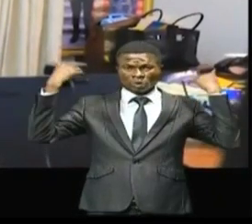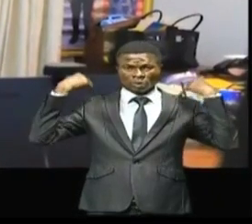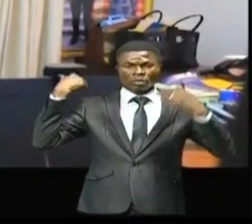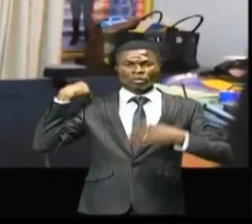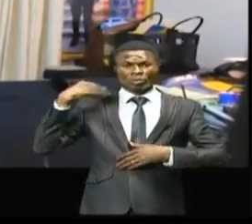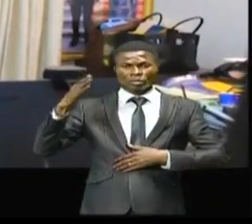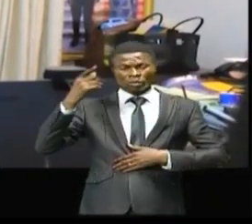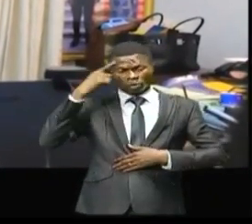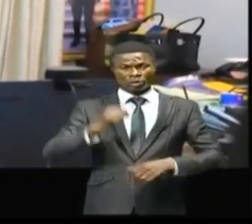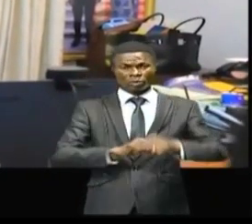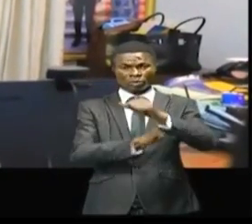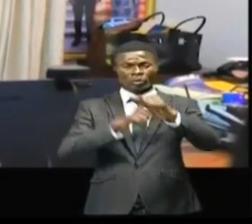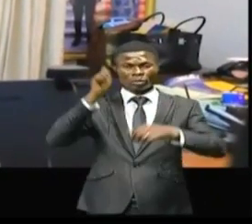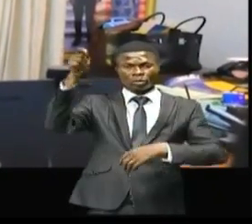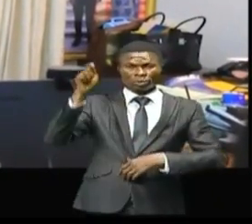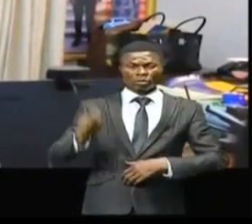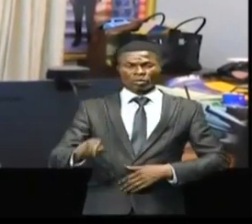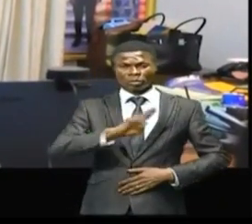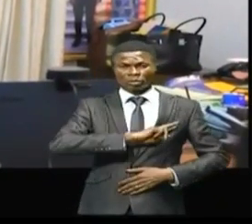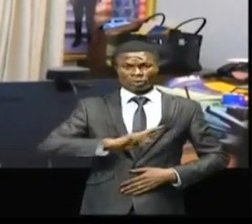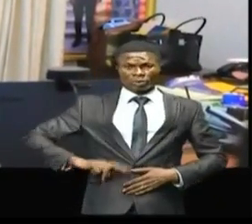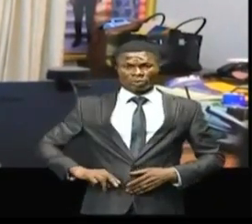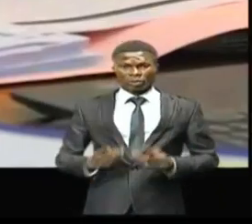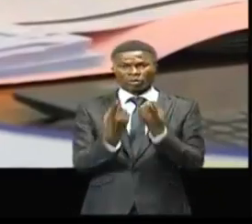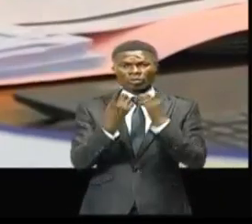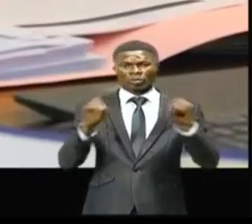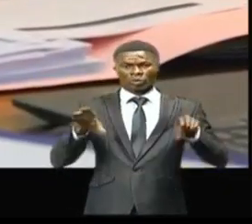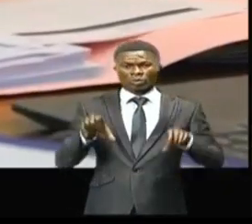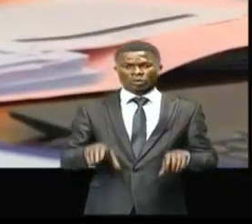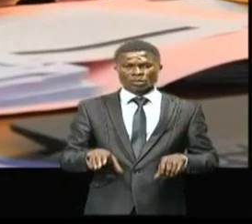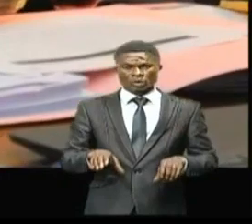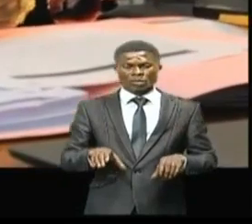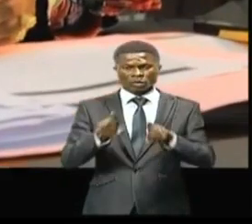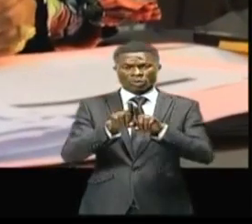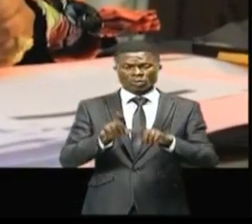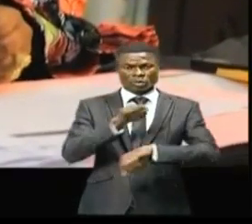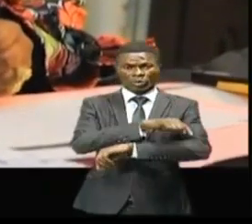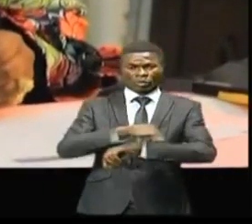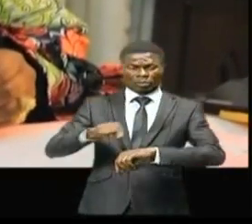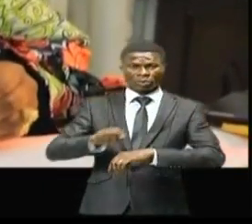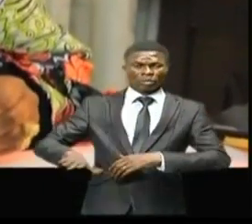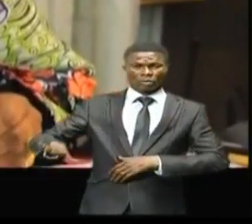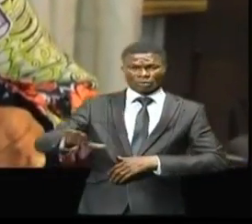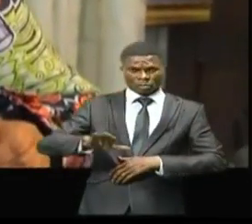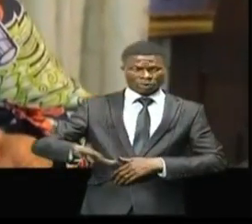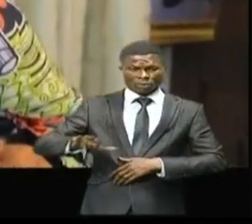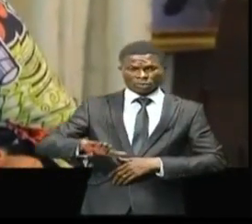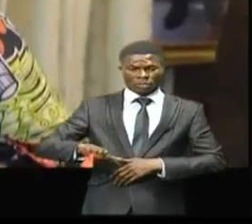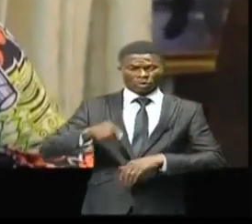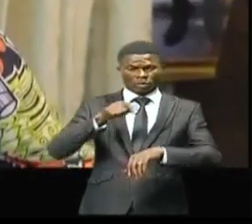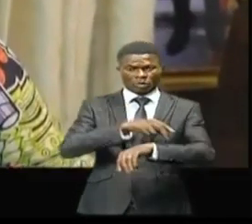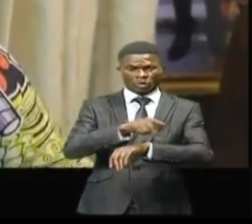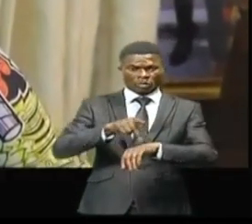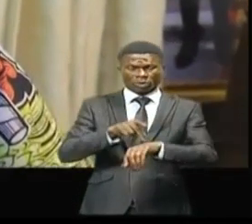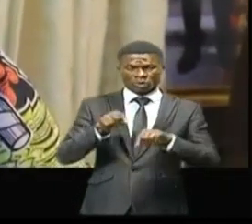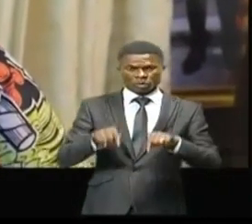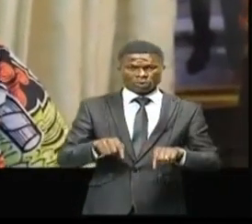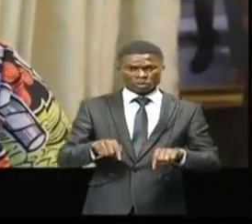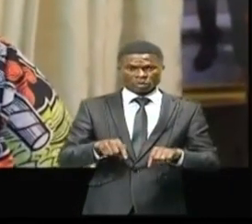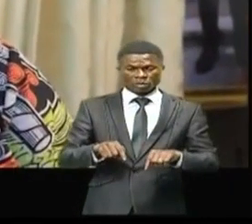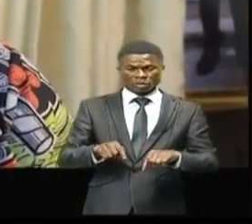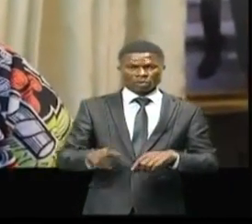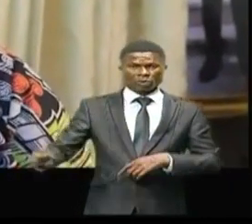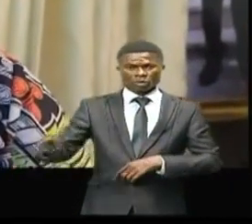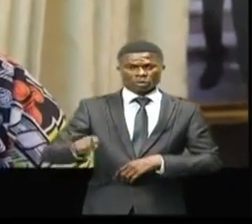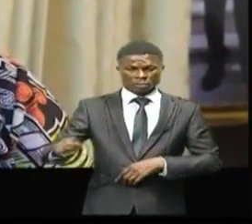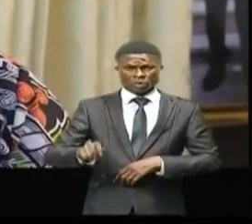pour soutenir les forces armées de la République démocratique du Congo et les institutions du pays ont cette période où les